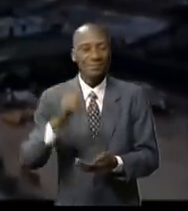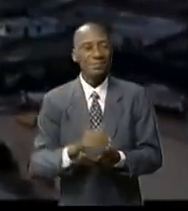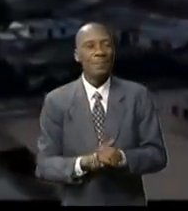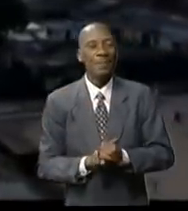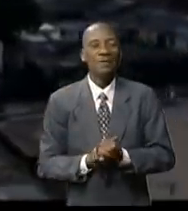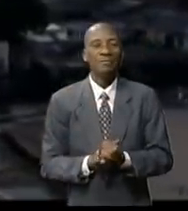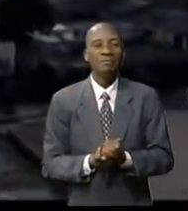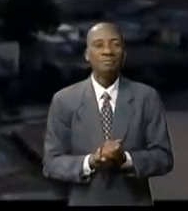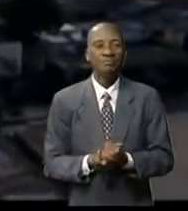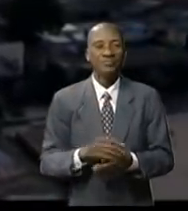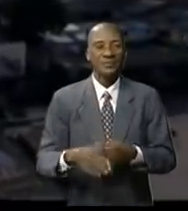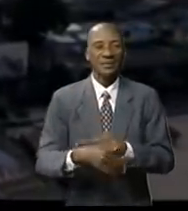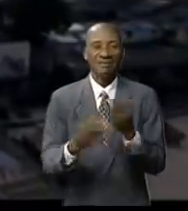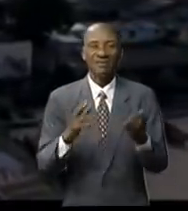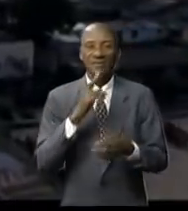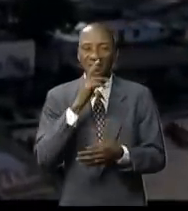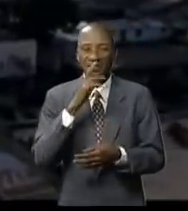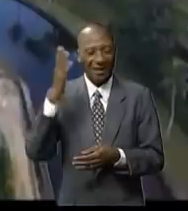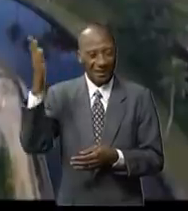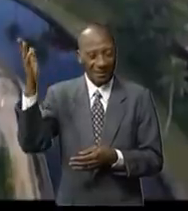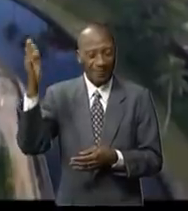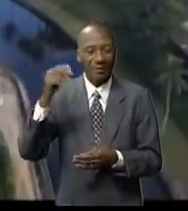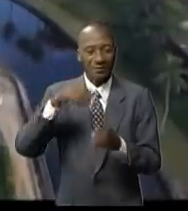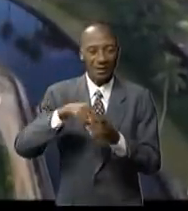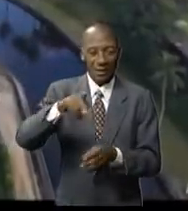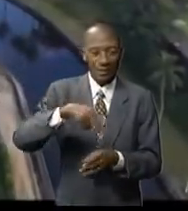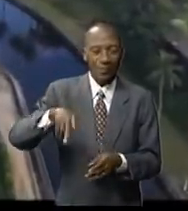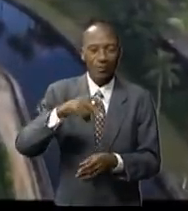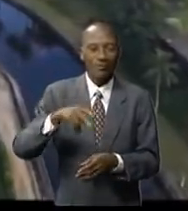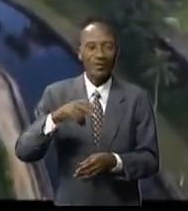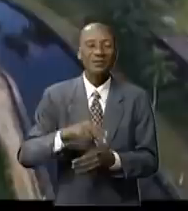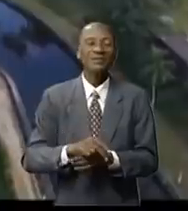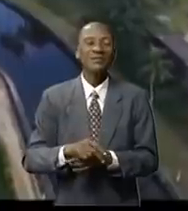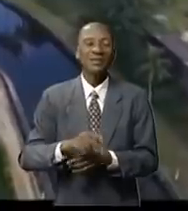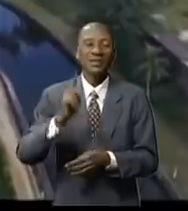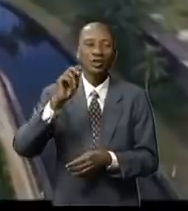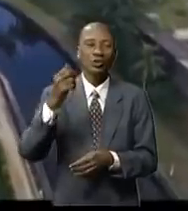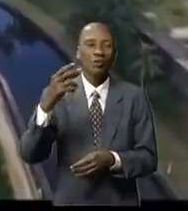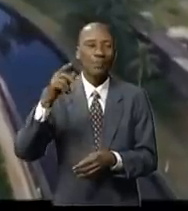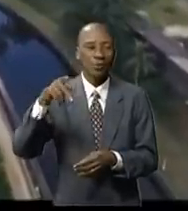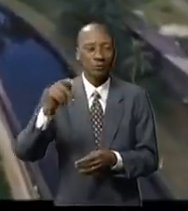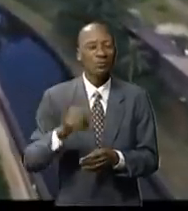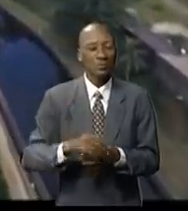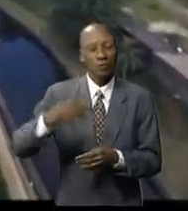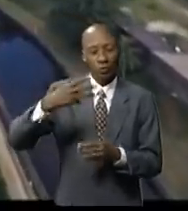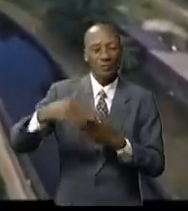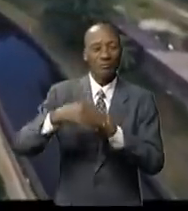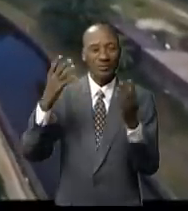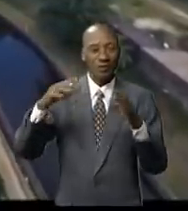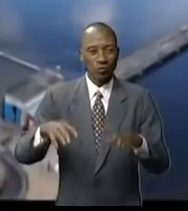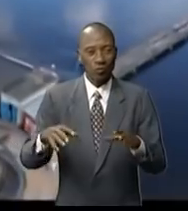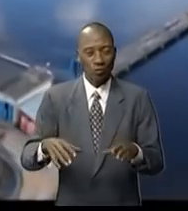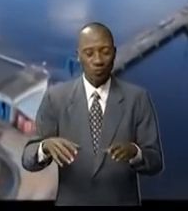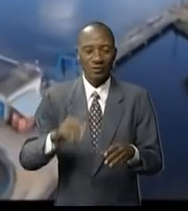de Kisangani, chef-lieu de la province de la Tchopo, représente le troisième pôle économique de la République démocratique du Congo après Kinshasa